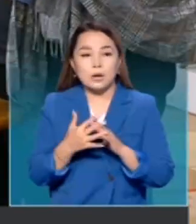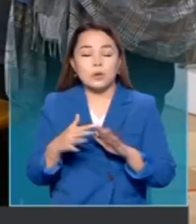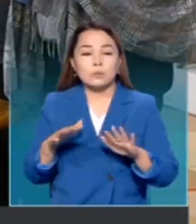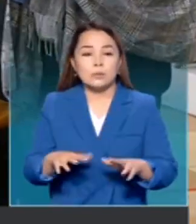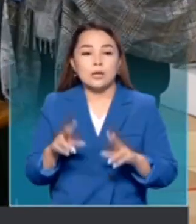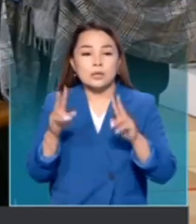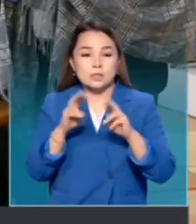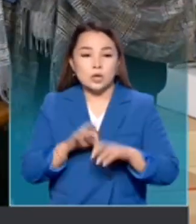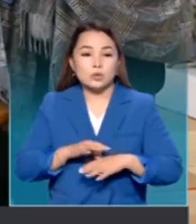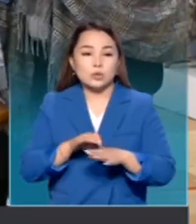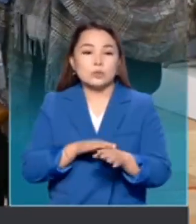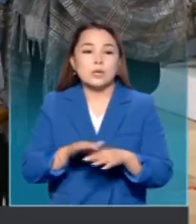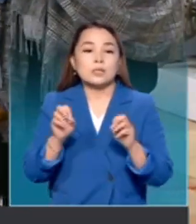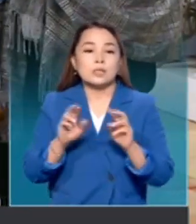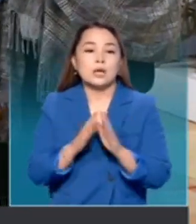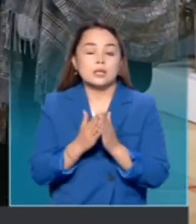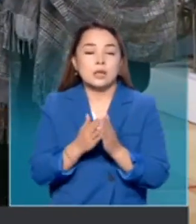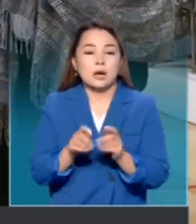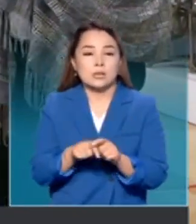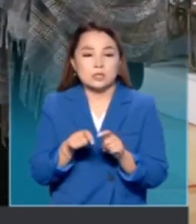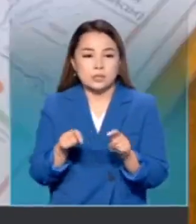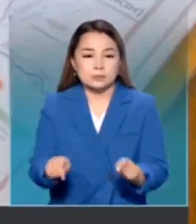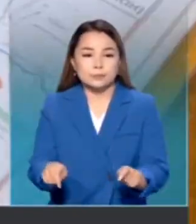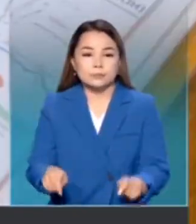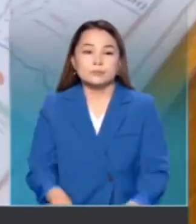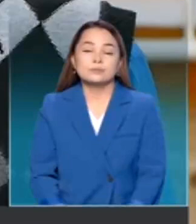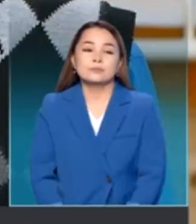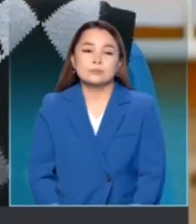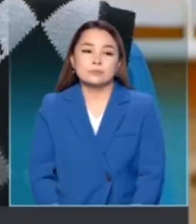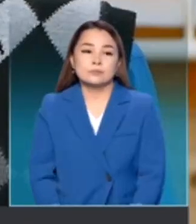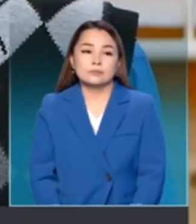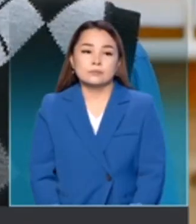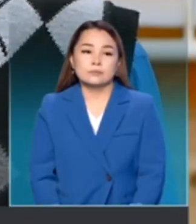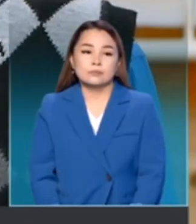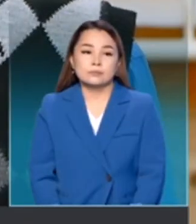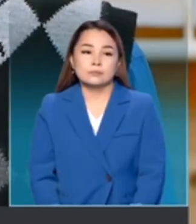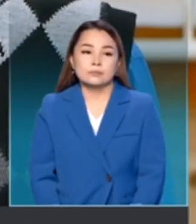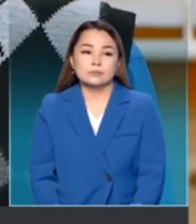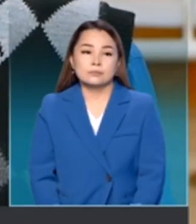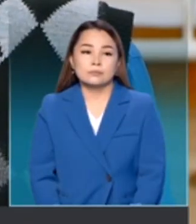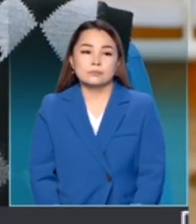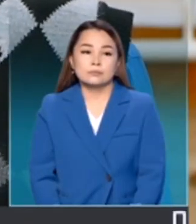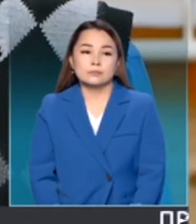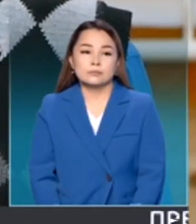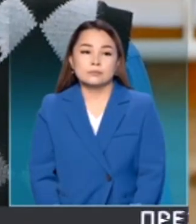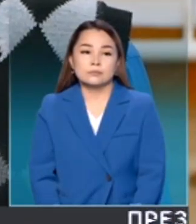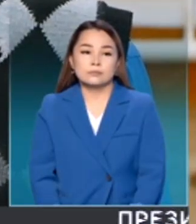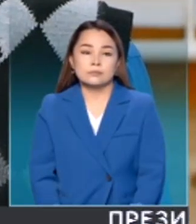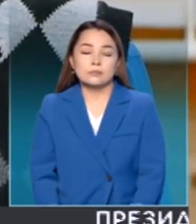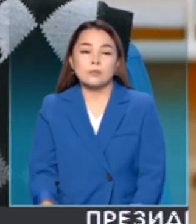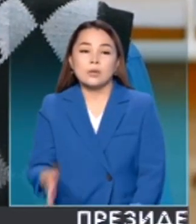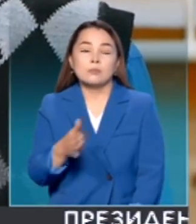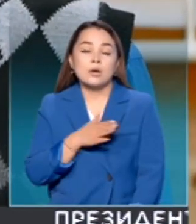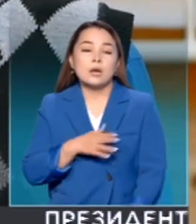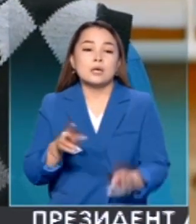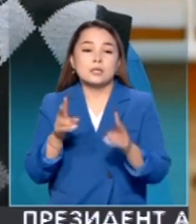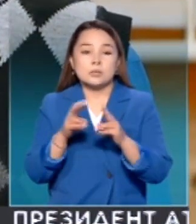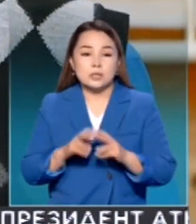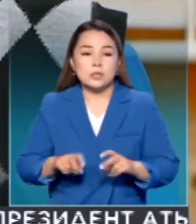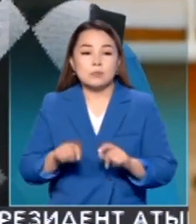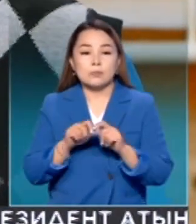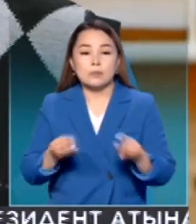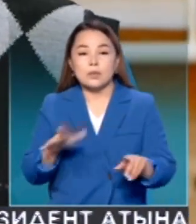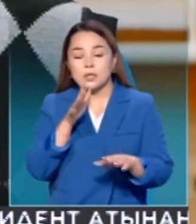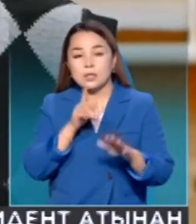туралы зерттеу жүргізіп, арнайы кітап шығарған. Назрелы книгу сделать это. Мен зерттеумен мектеп кезінен